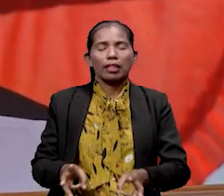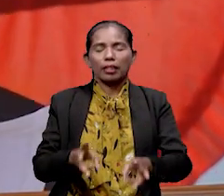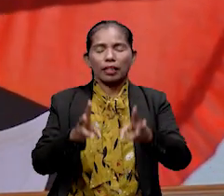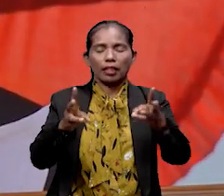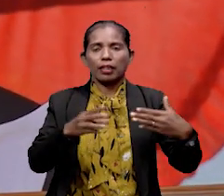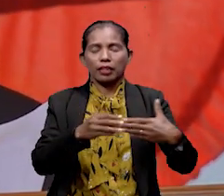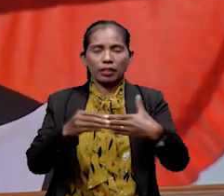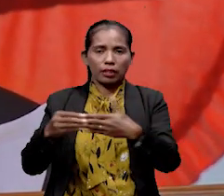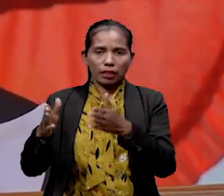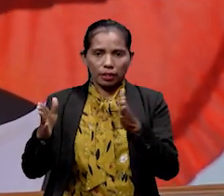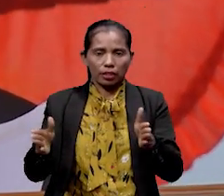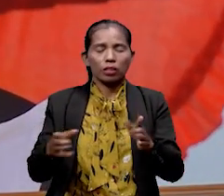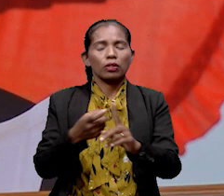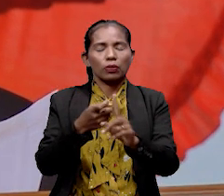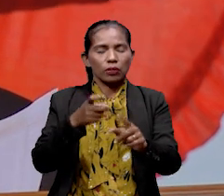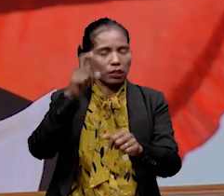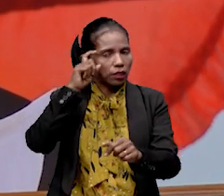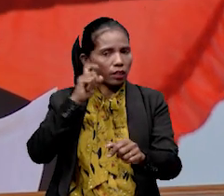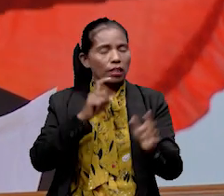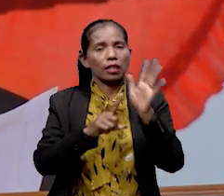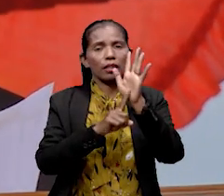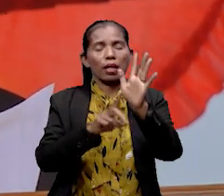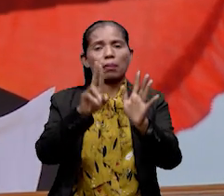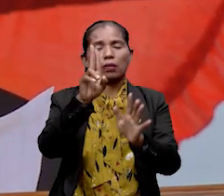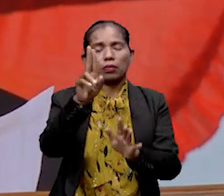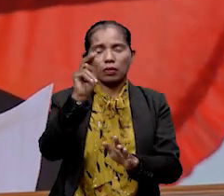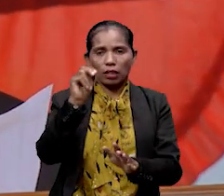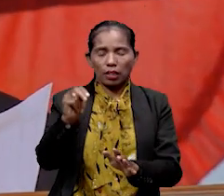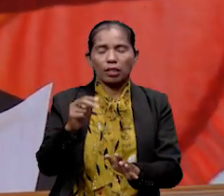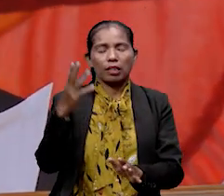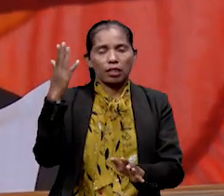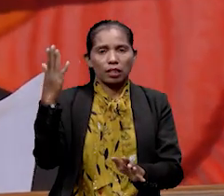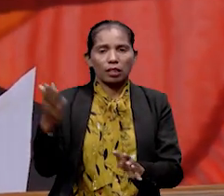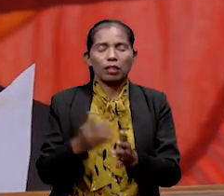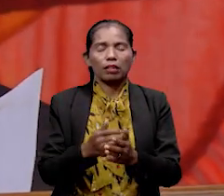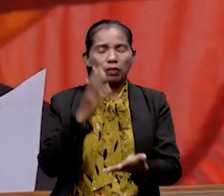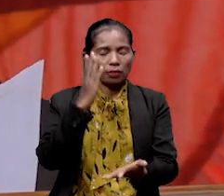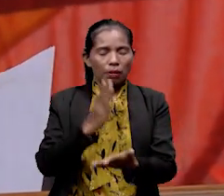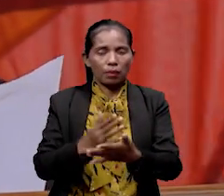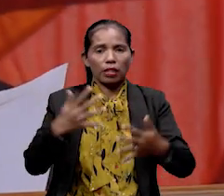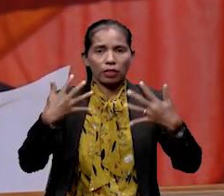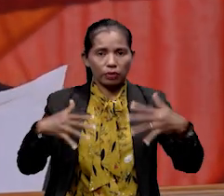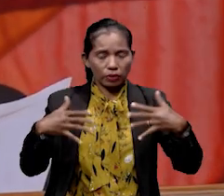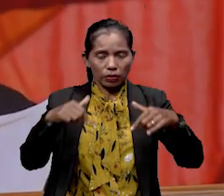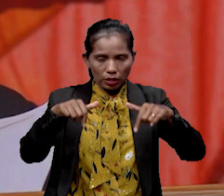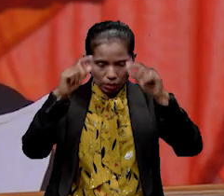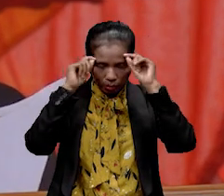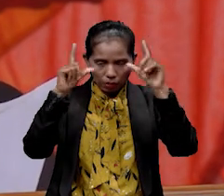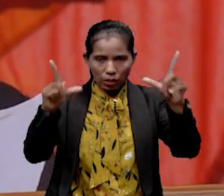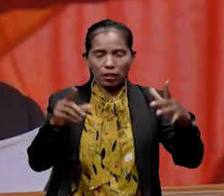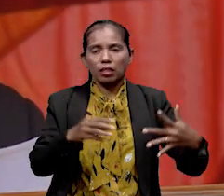Husi Shanana Guzmán atau ba Nasoen Unidas planu da pas ida atau hakutu konflitu iha Timor Leste le